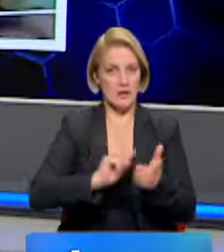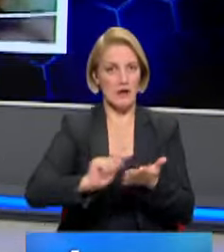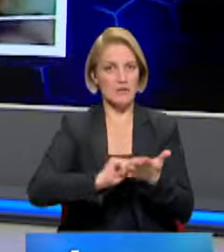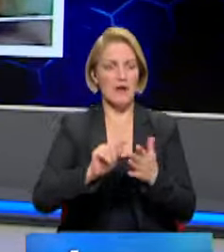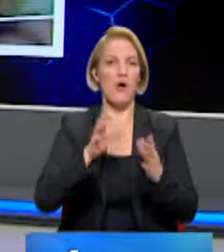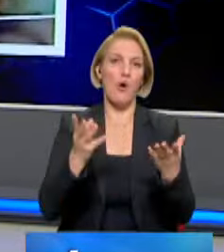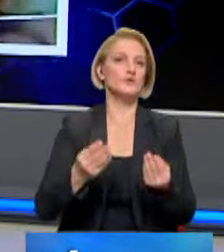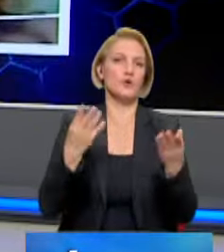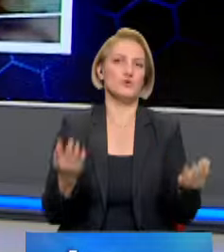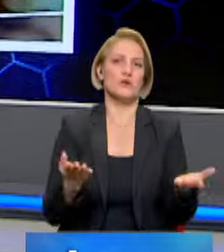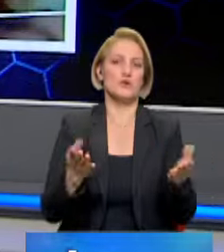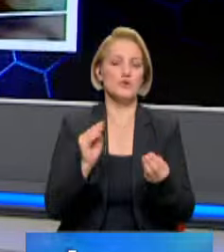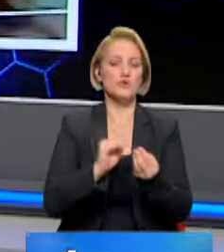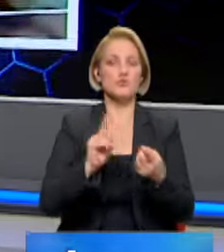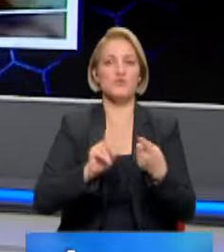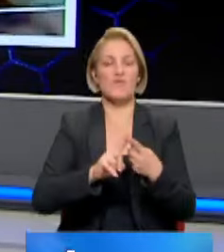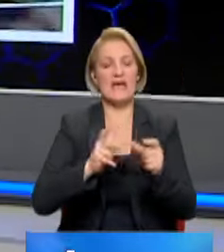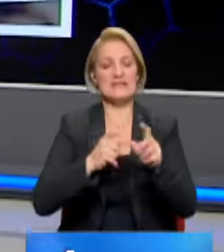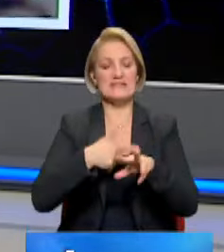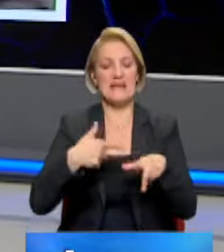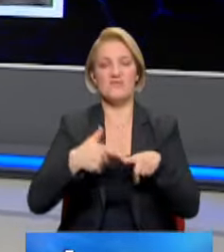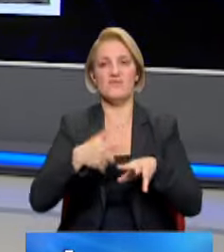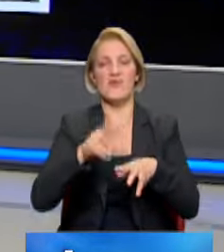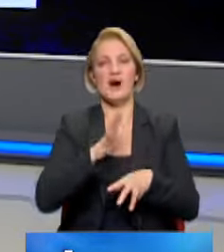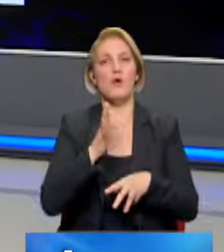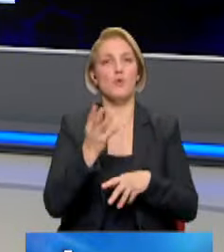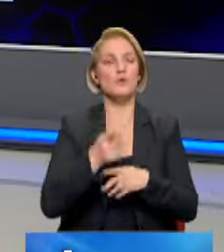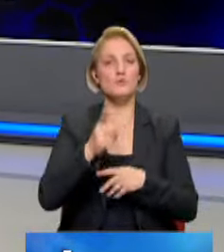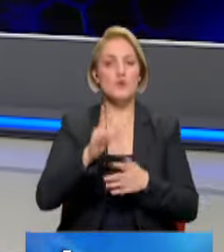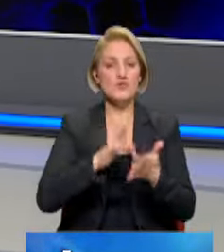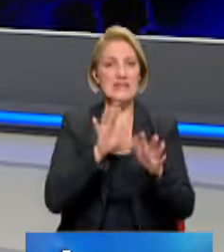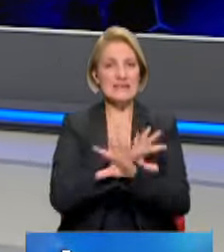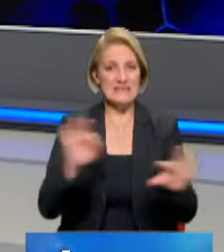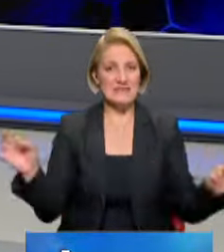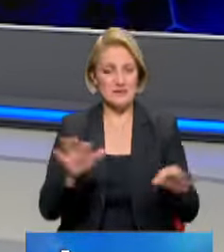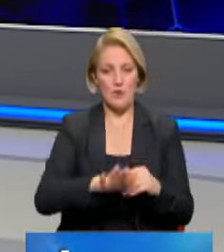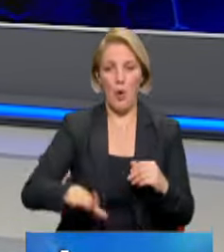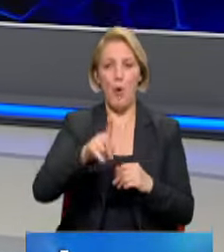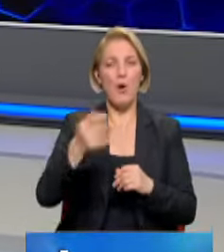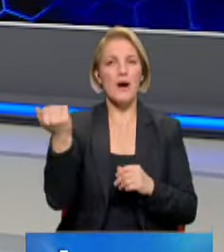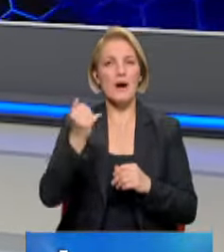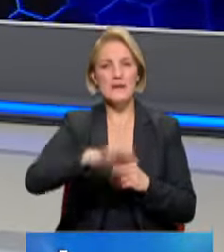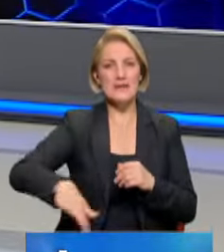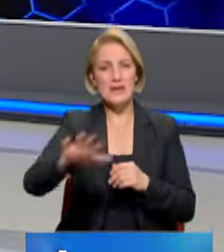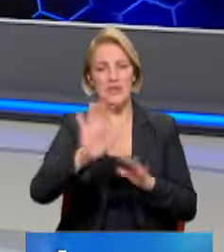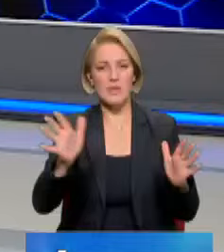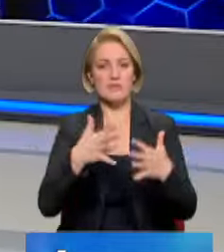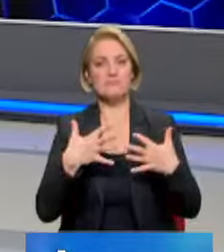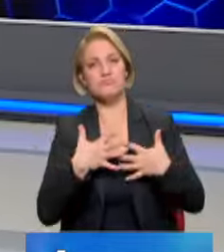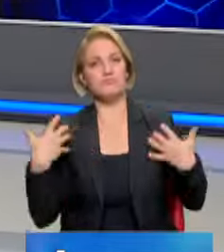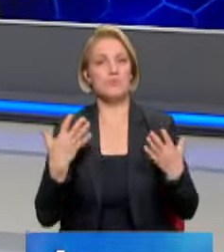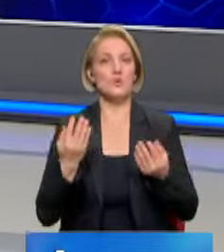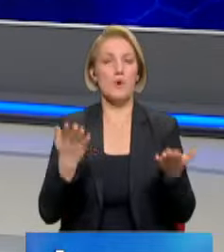herhalde adı olsa olsa Suç ve Sefa olurdu. Çünkü bu cezasızlık ortamı o canilere daha fazla cesaret